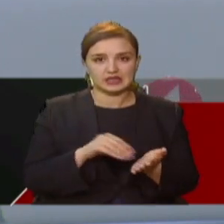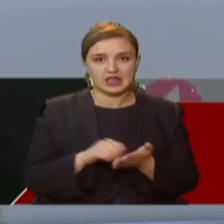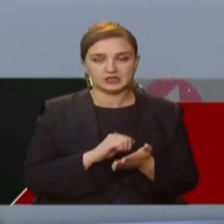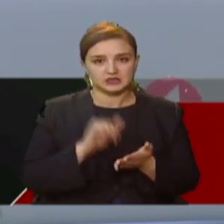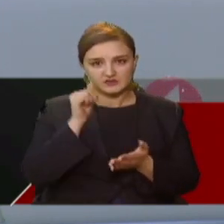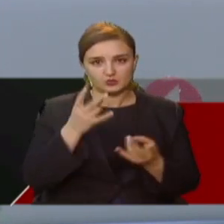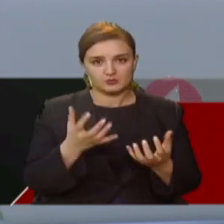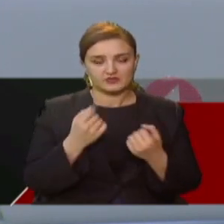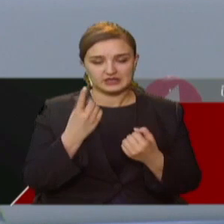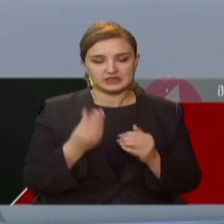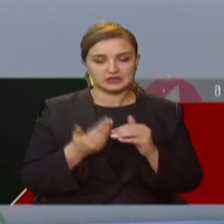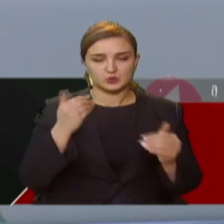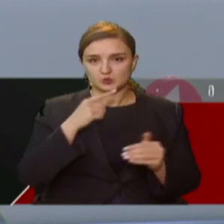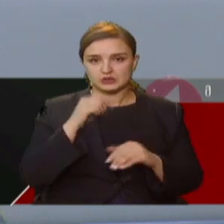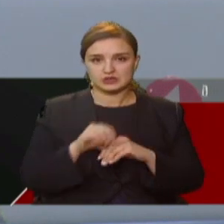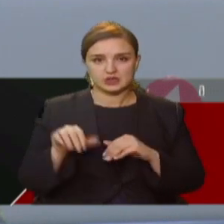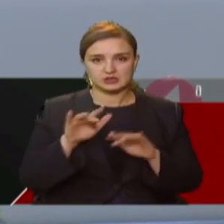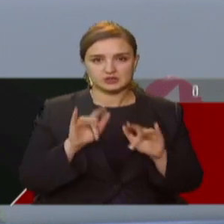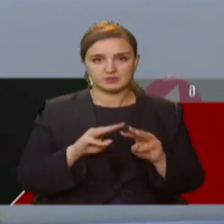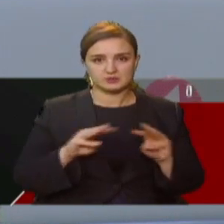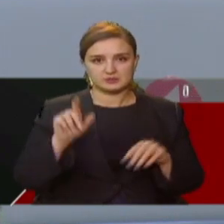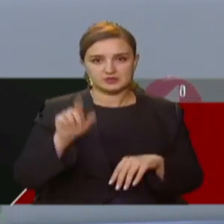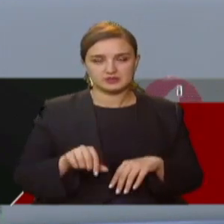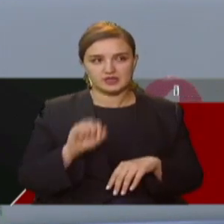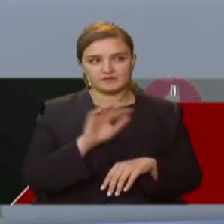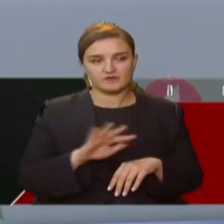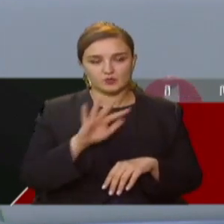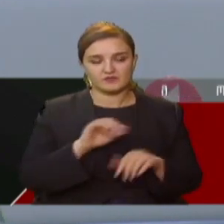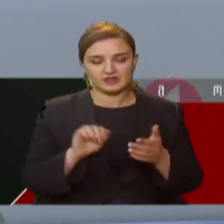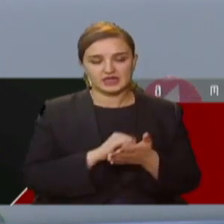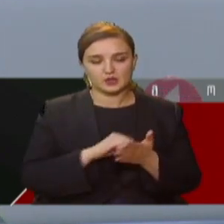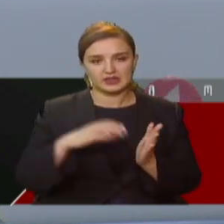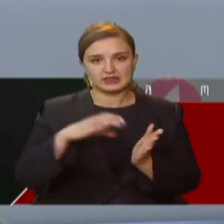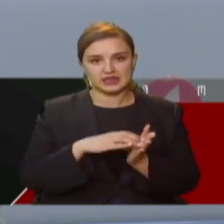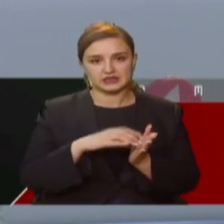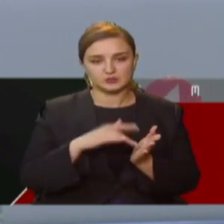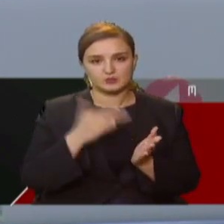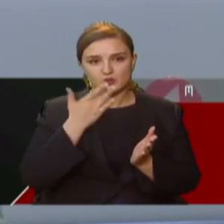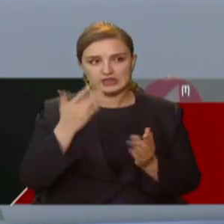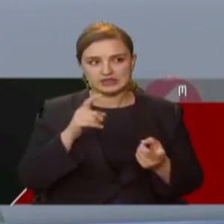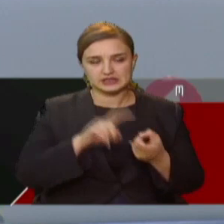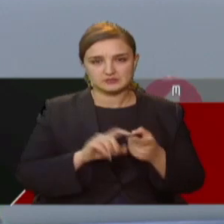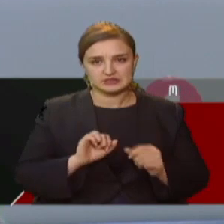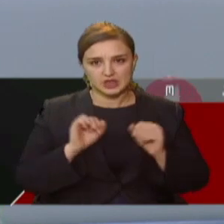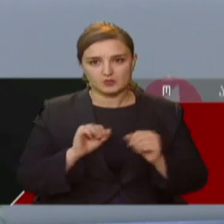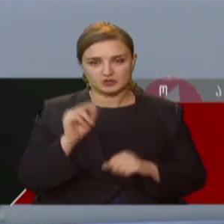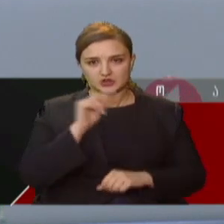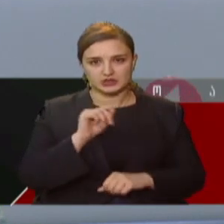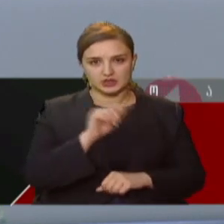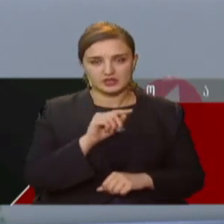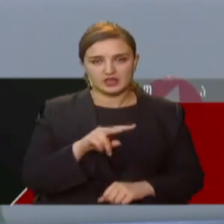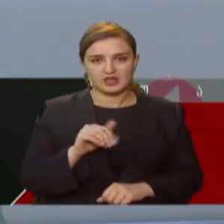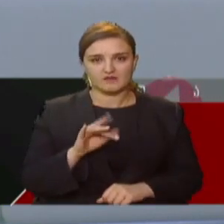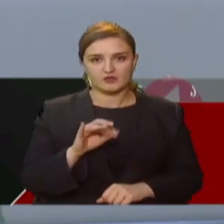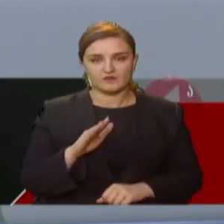მიიღონ. Ერთი დღით ადრე რუსეთის საგარეო საქმეთა მინისტრი დასავლეთის ქვეყნებს დეკლარაციის ტექსტის პოლიტიზირების მცდელობაში ადანაშაულებს.